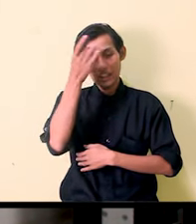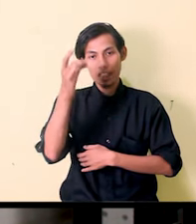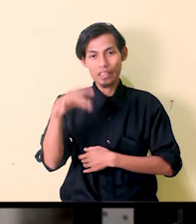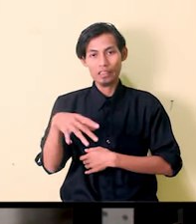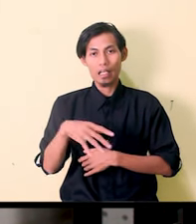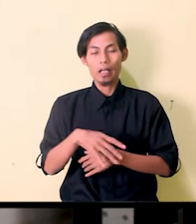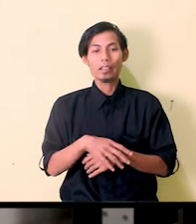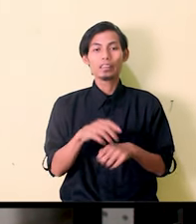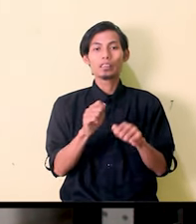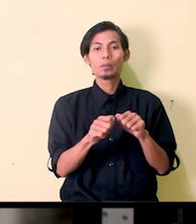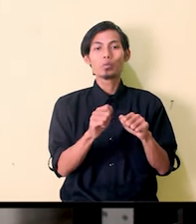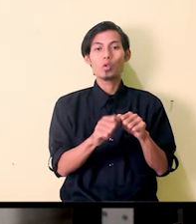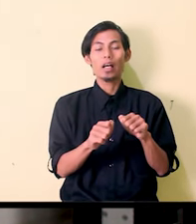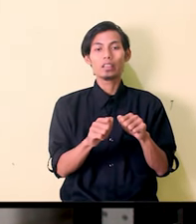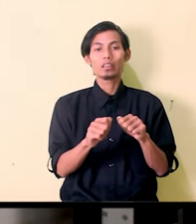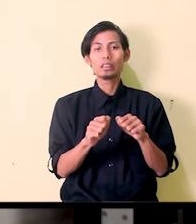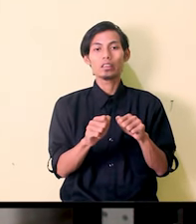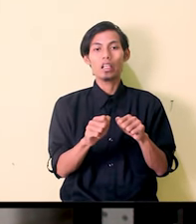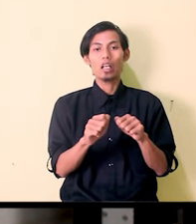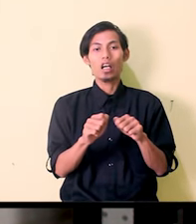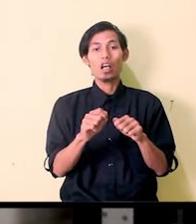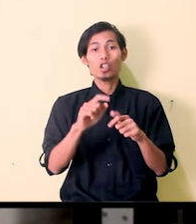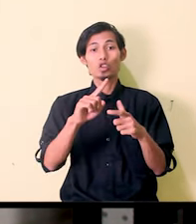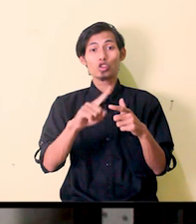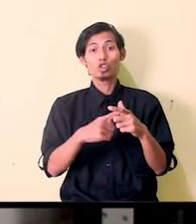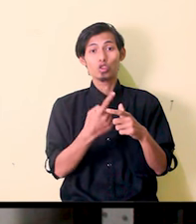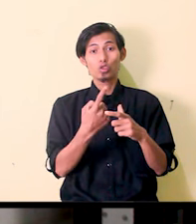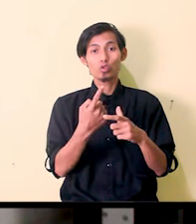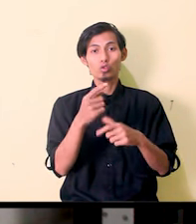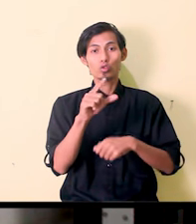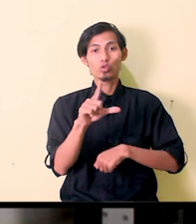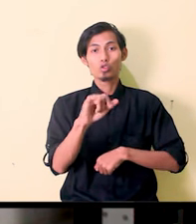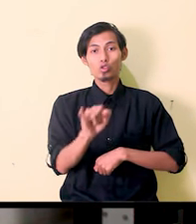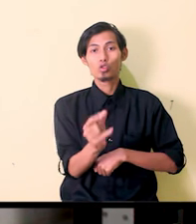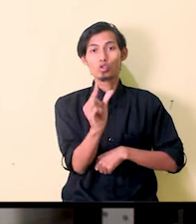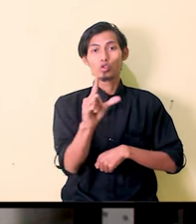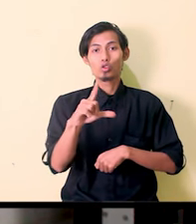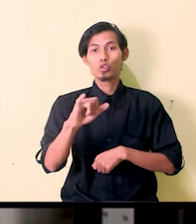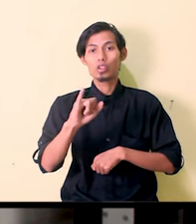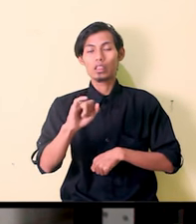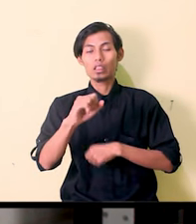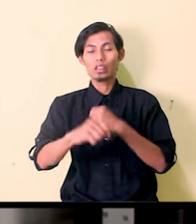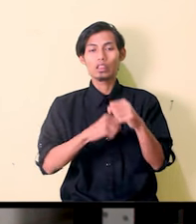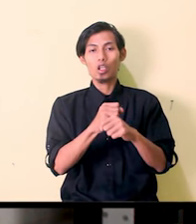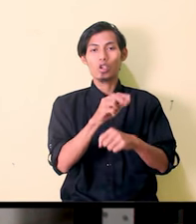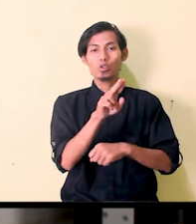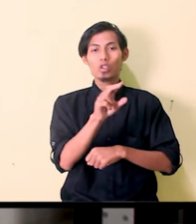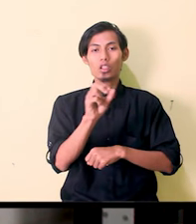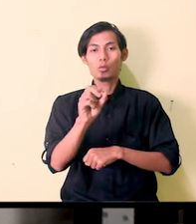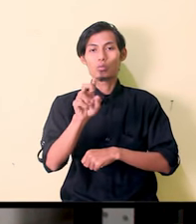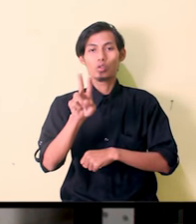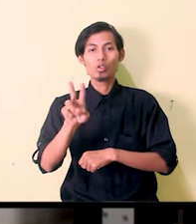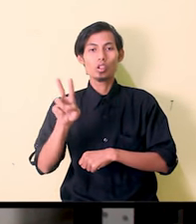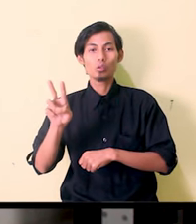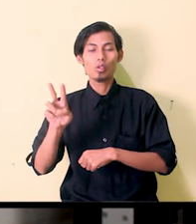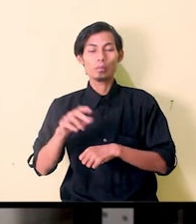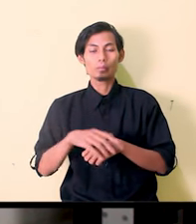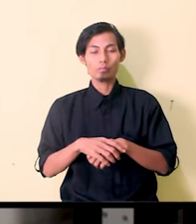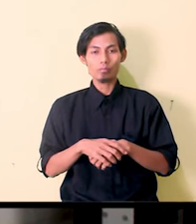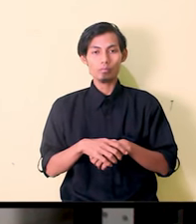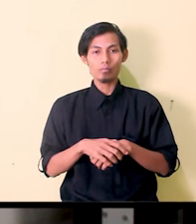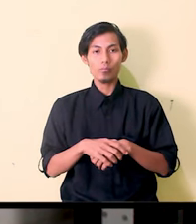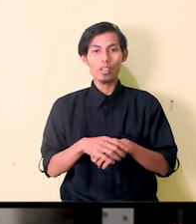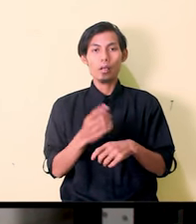2022 oleh ppedis melalui program Solider inklusi dan itu semua mendapat